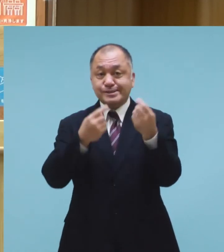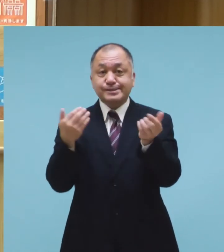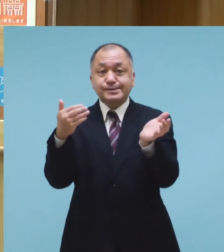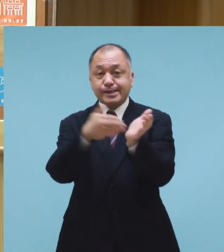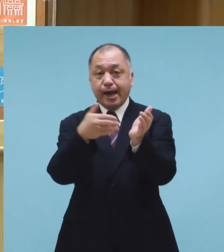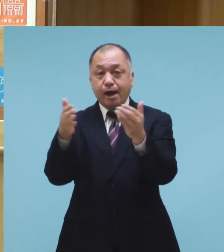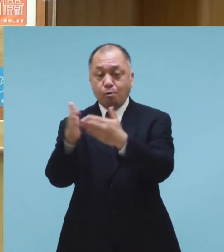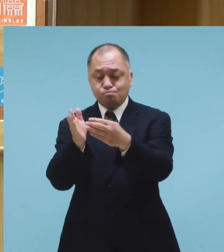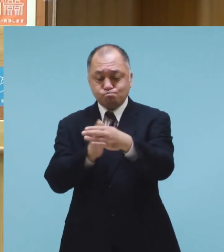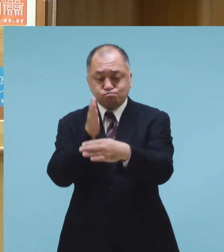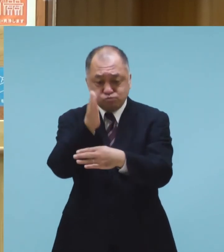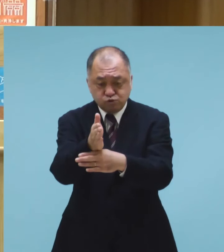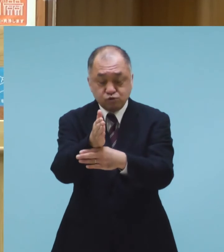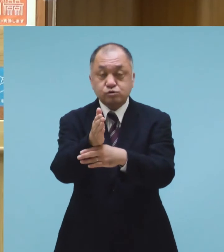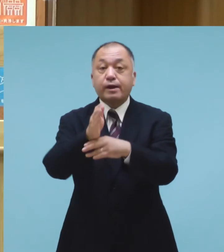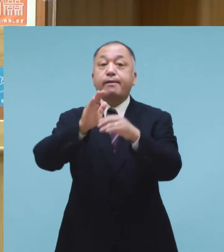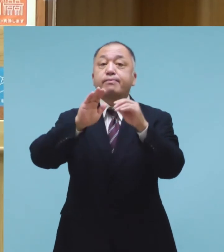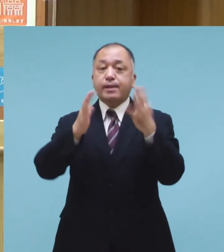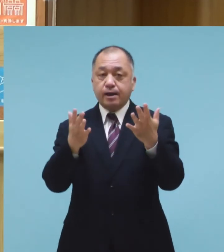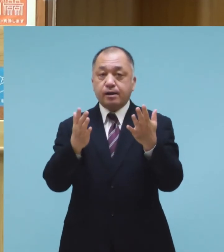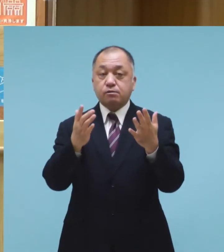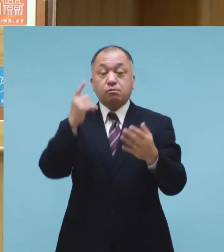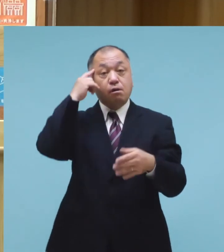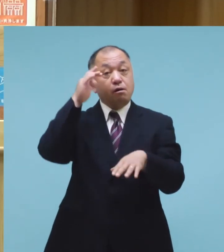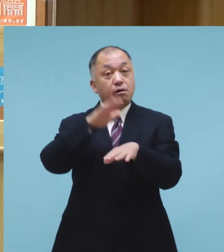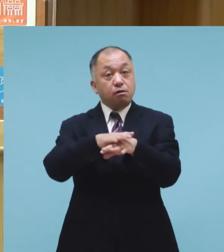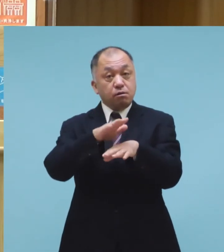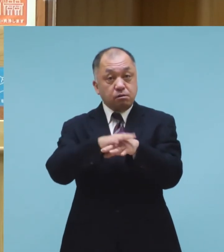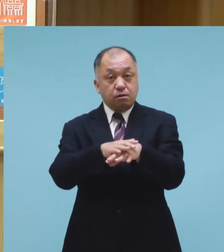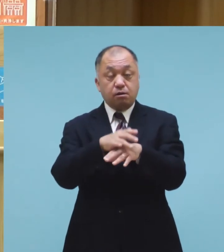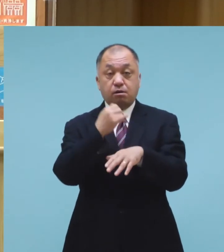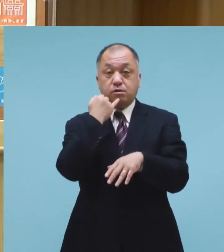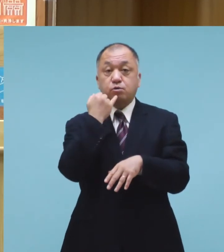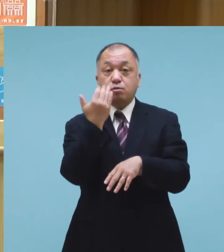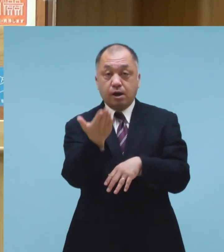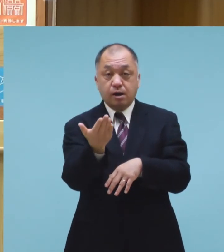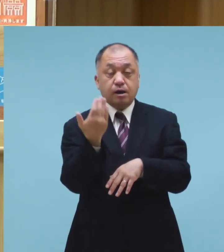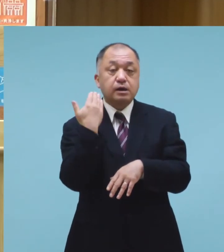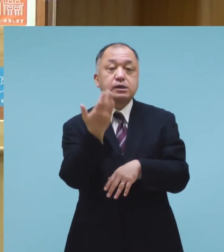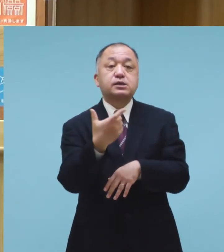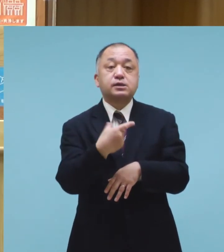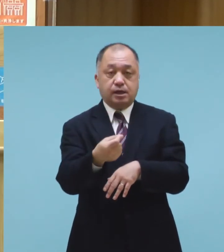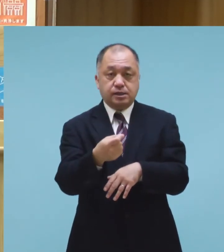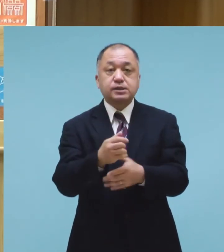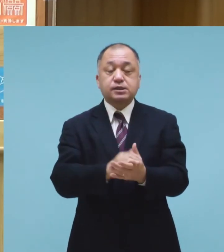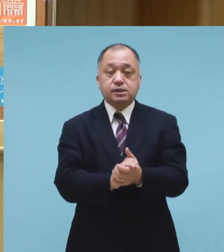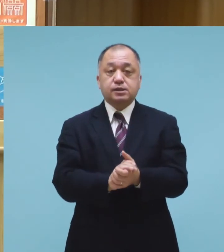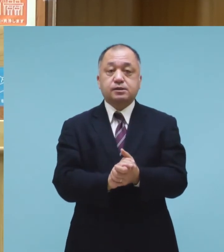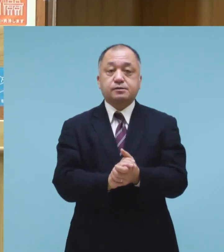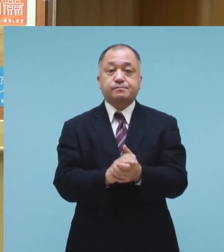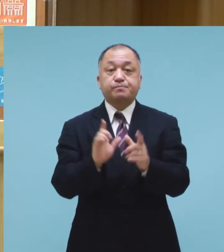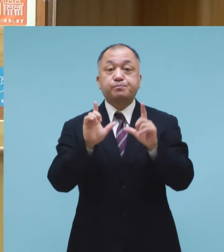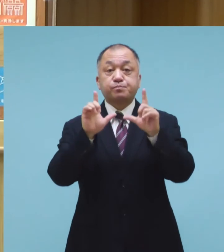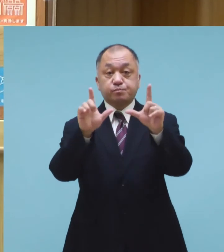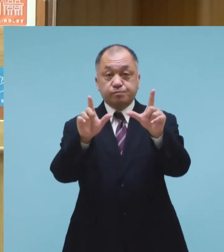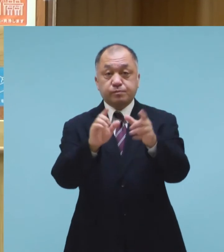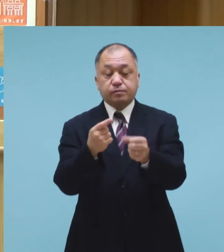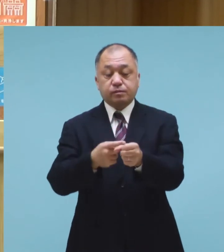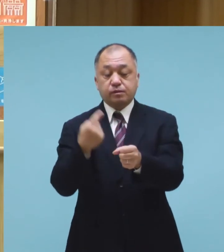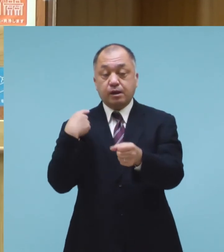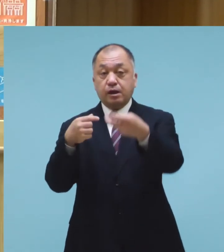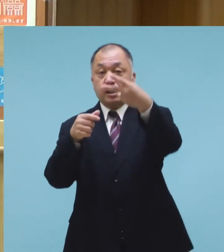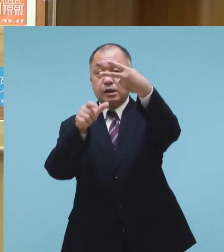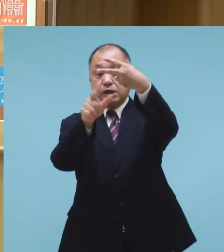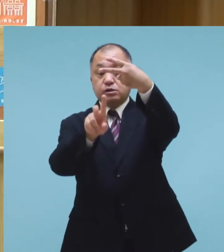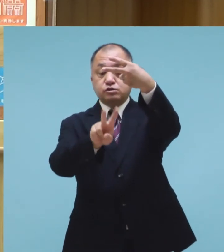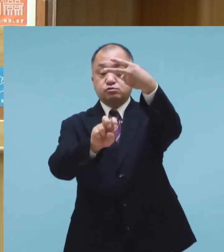そういう認識で、よろしいかどうかというのをお尋ねします。 はい、まあ、昨年2月28日に緊急事態宣